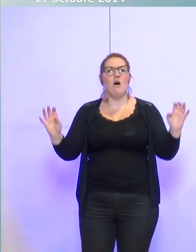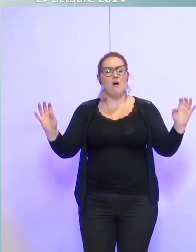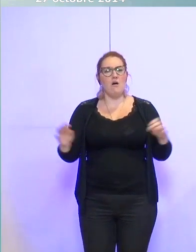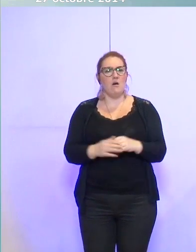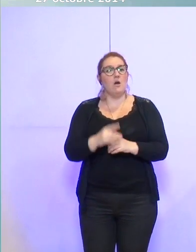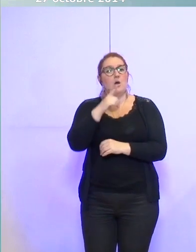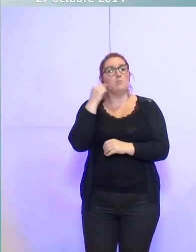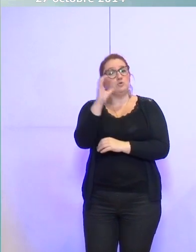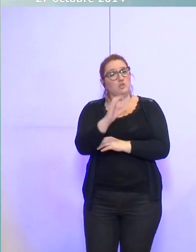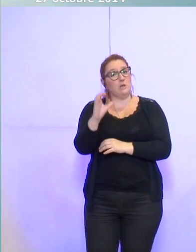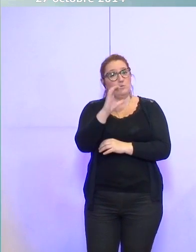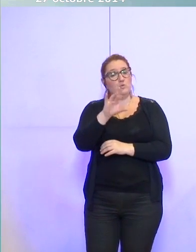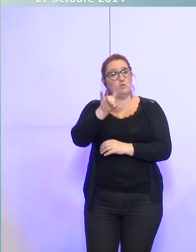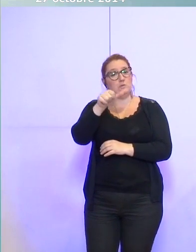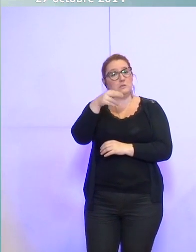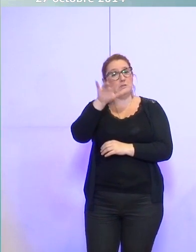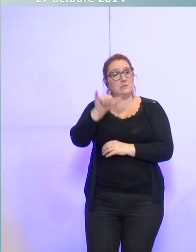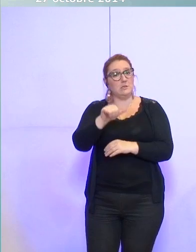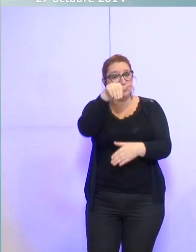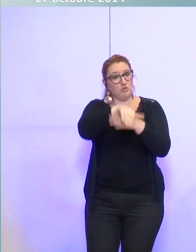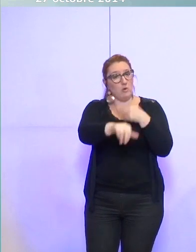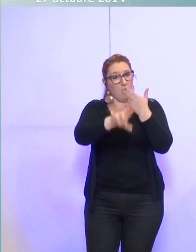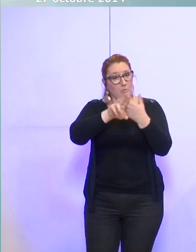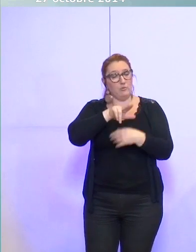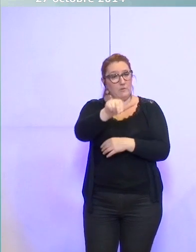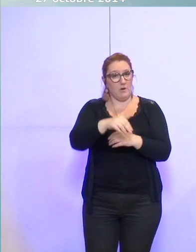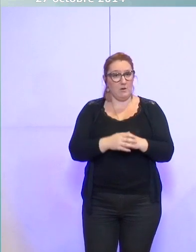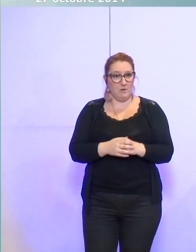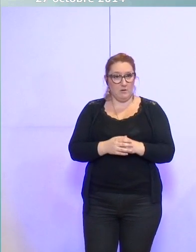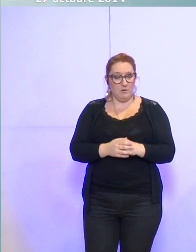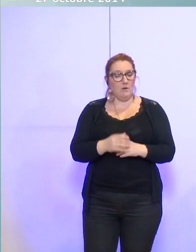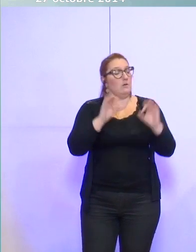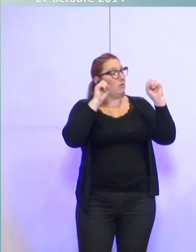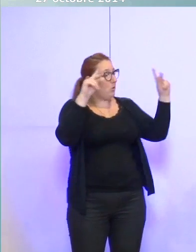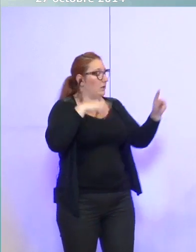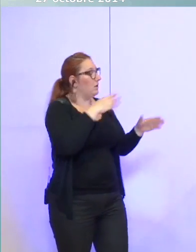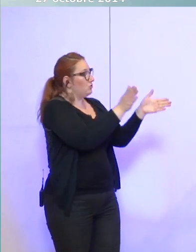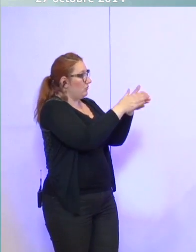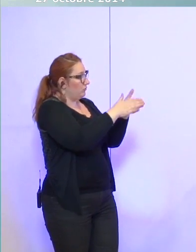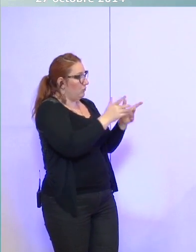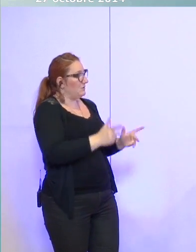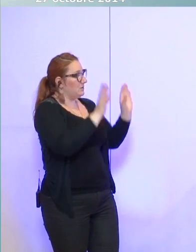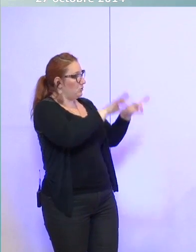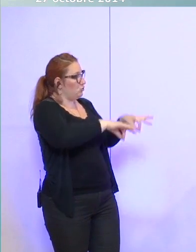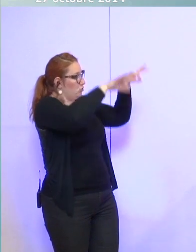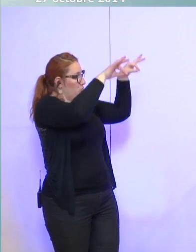Vous aurez, Monsieur Chamussy, l'occasion de répondre tout au long de la soirée. Bien, bonsoir à tous.